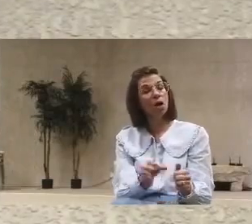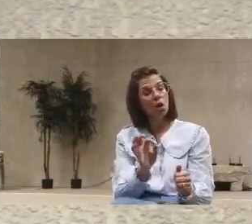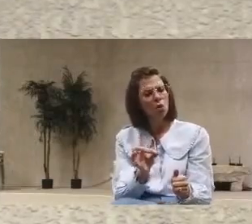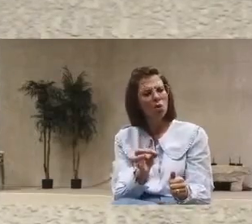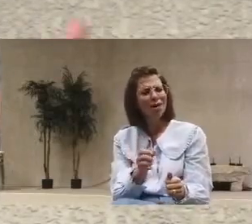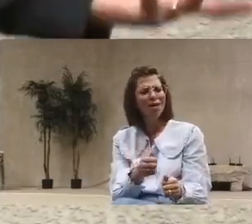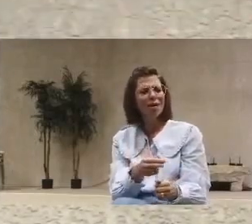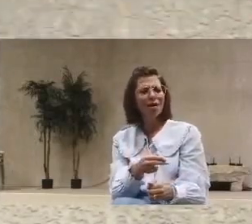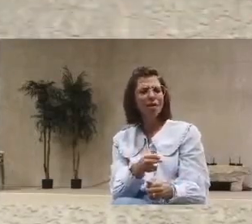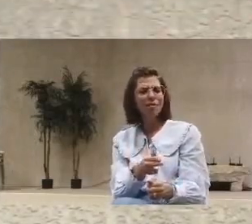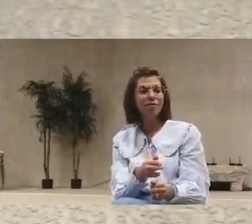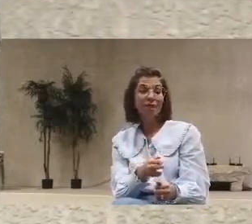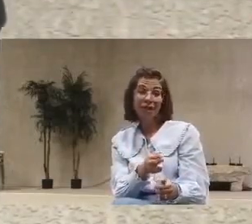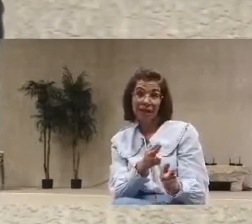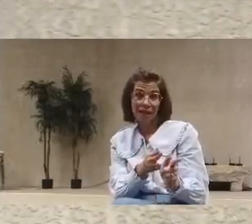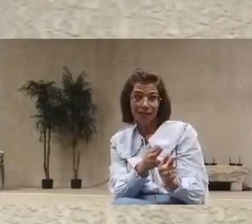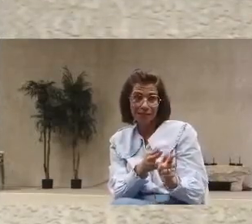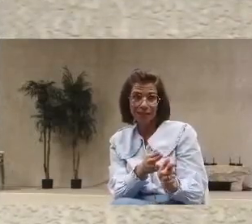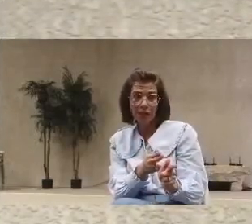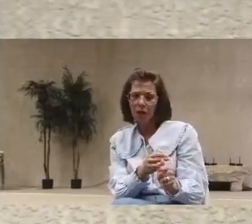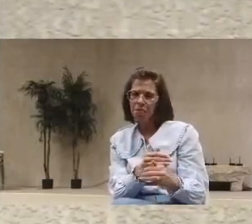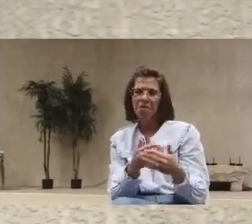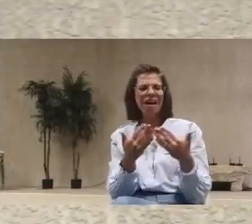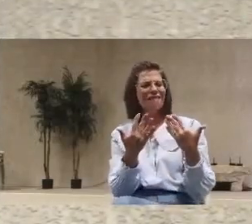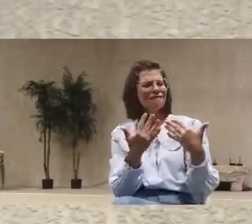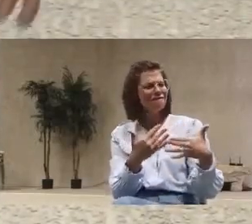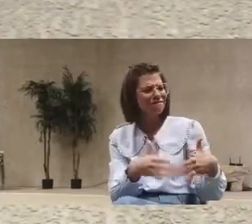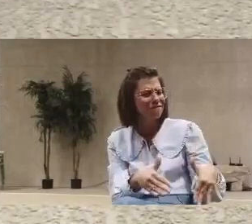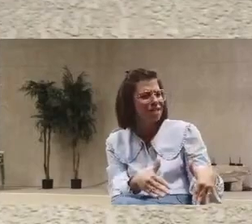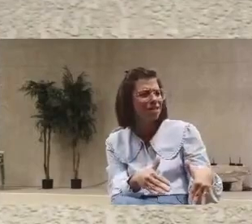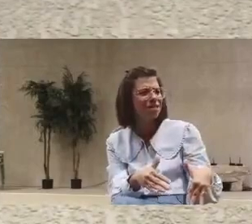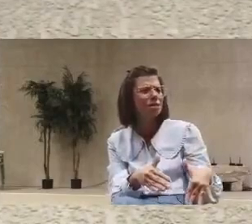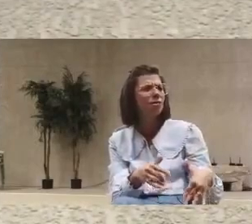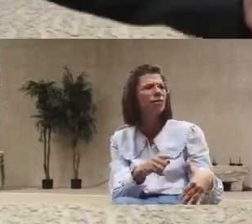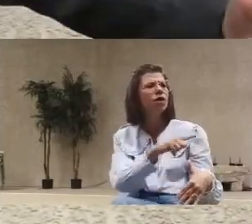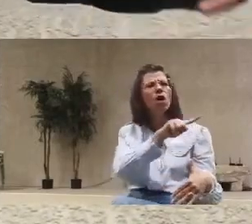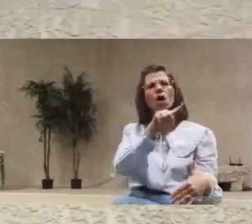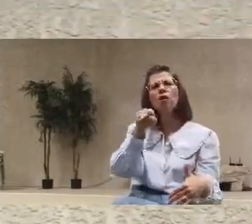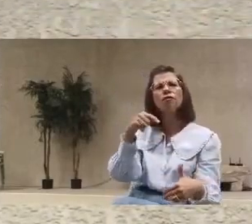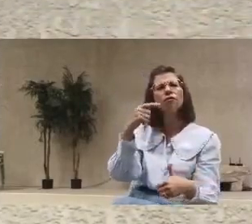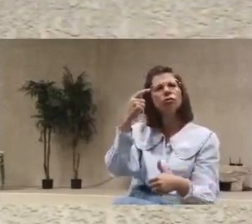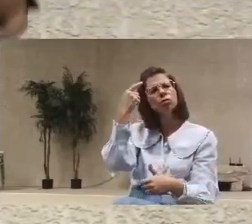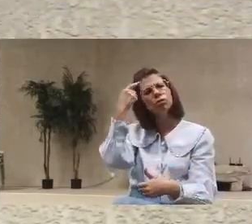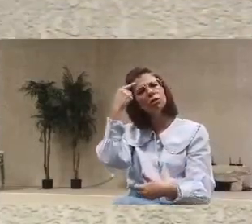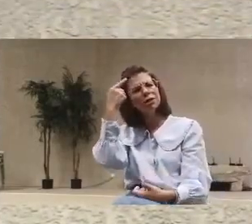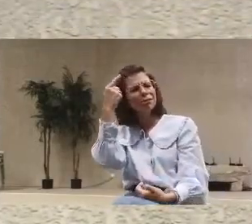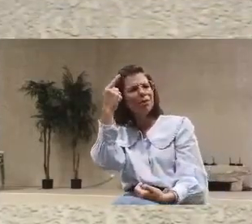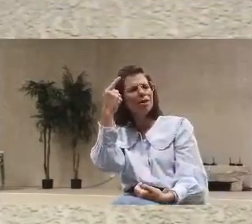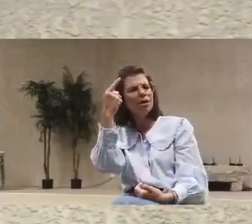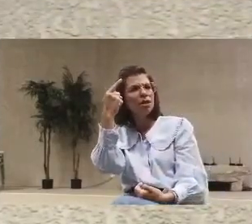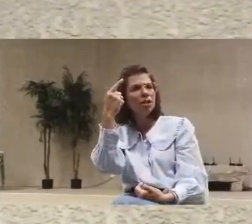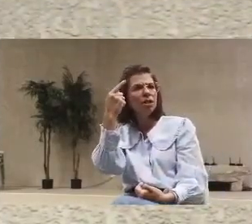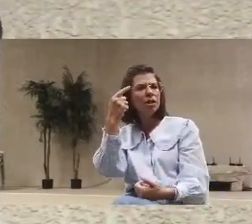» Imaginez tout l'argent qu'on y met pour armer les peuples, les nations,